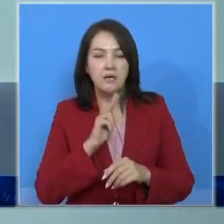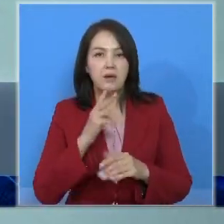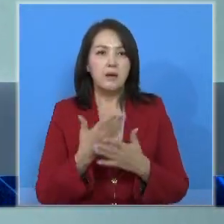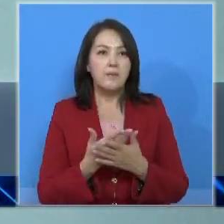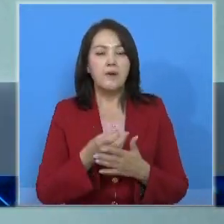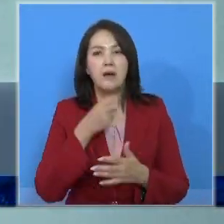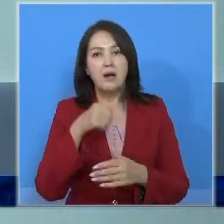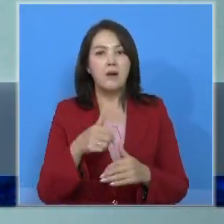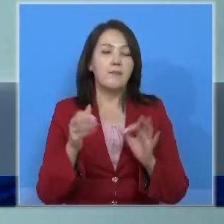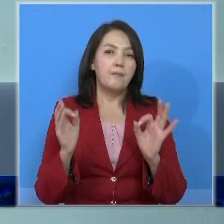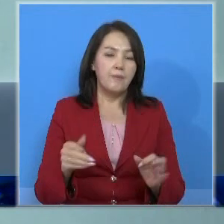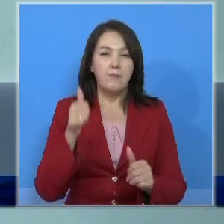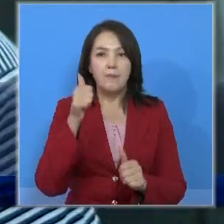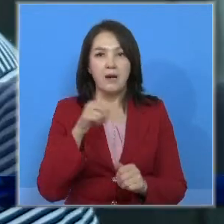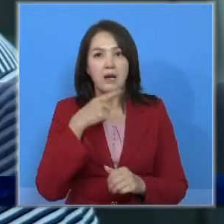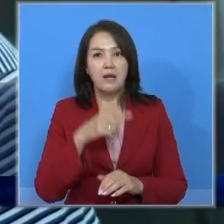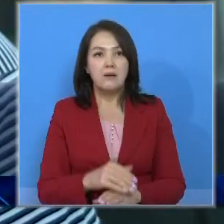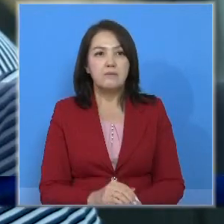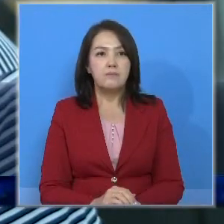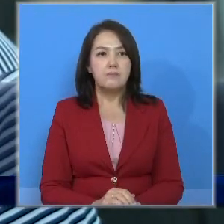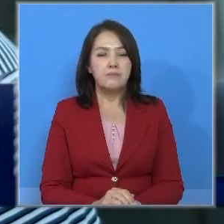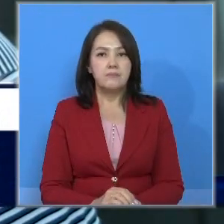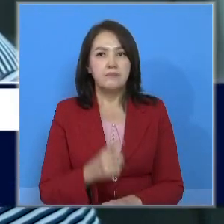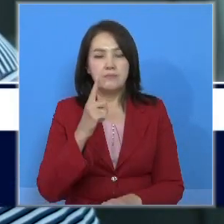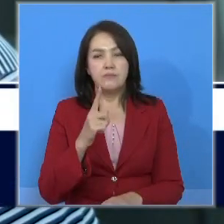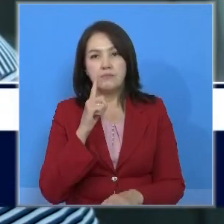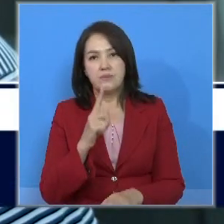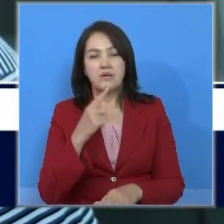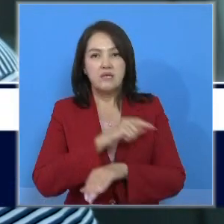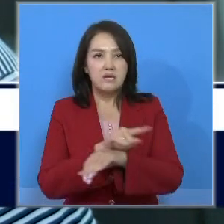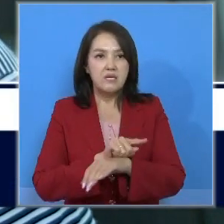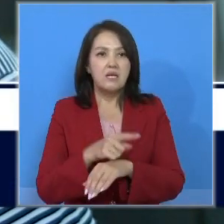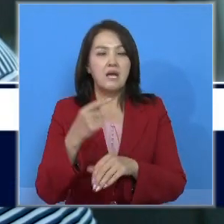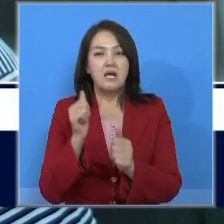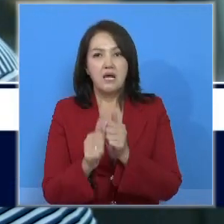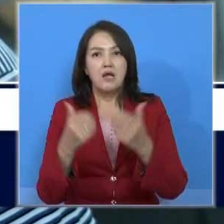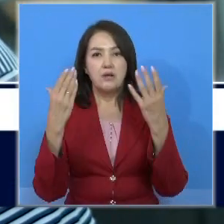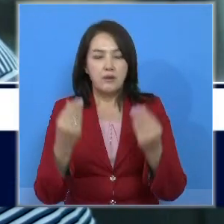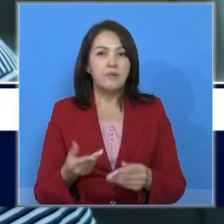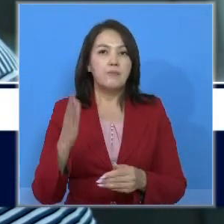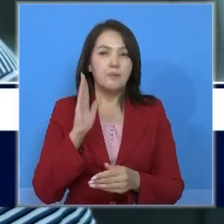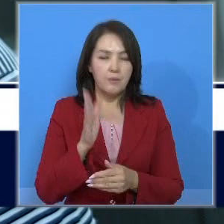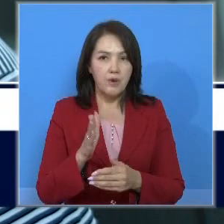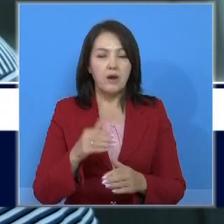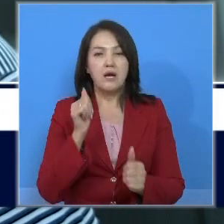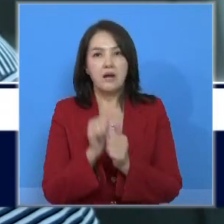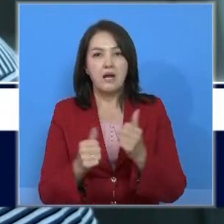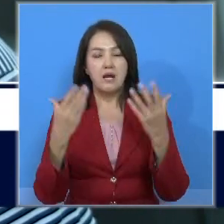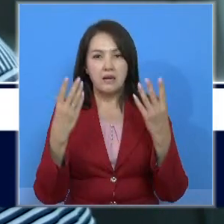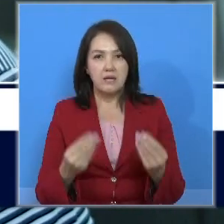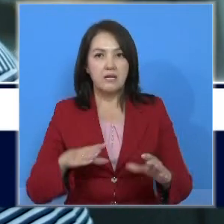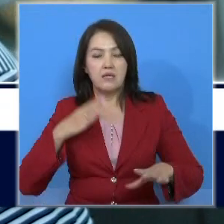Нәтиже айтарлықтай бар дейді ол. 1 сағат, сағат жарымда осында боламыз. Күнде. Әр күні осы жаққа